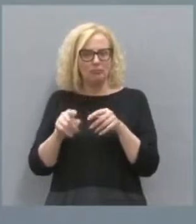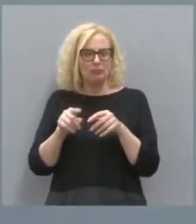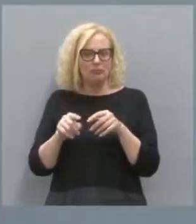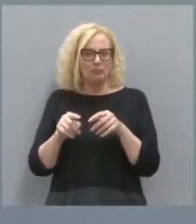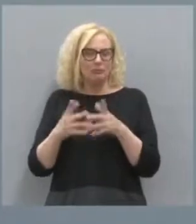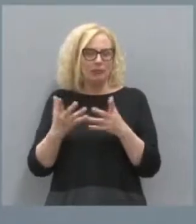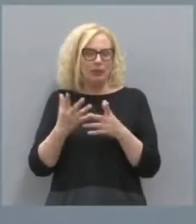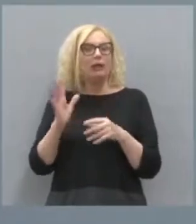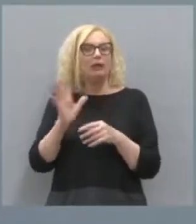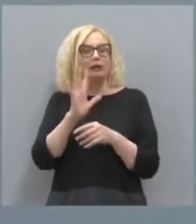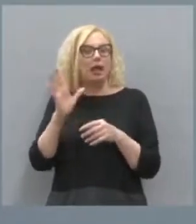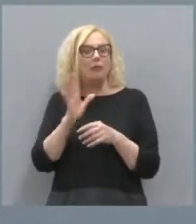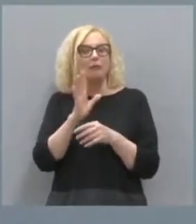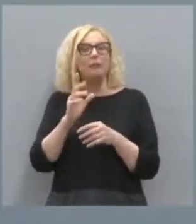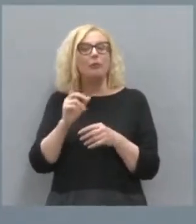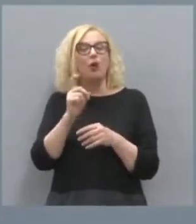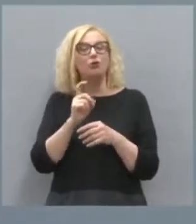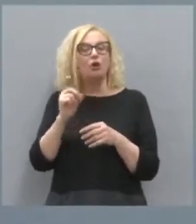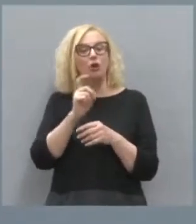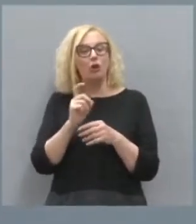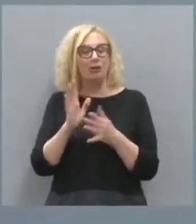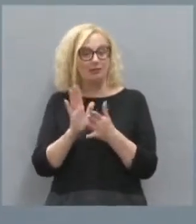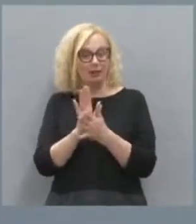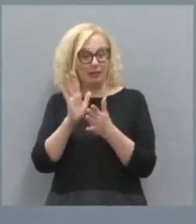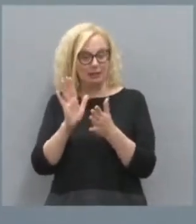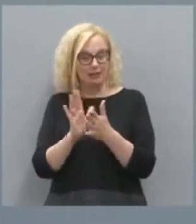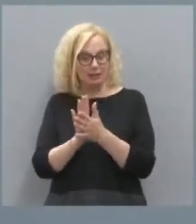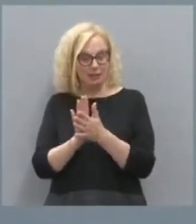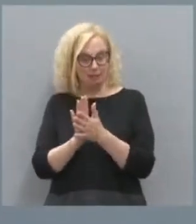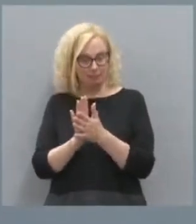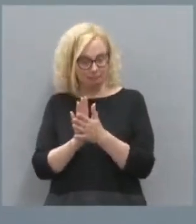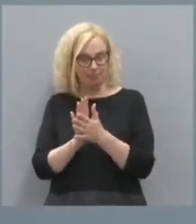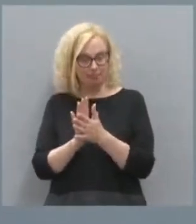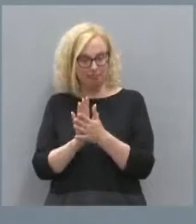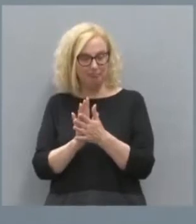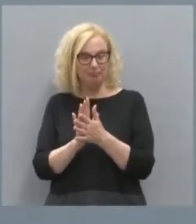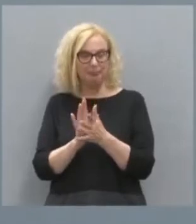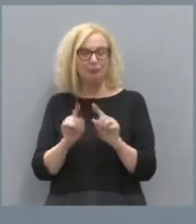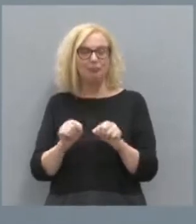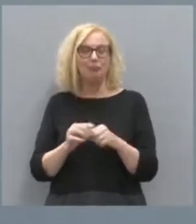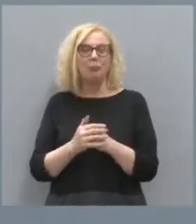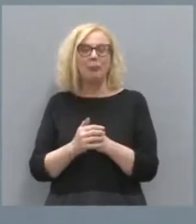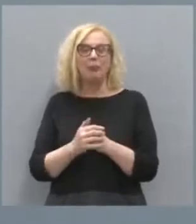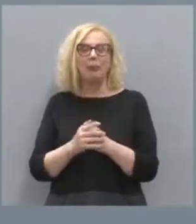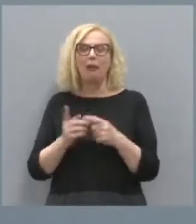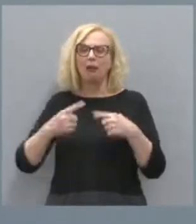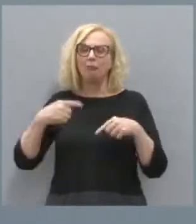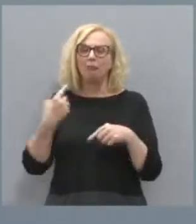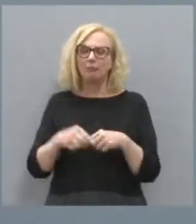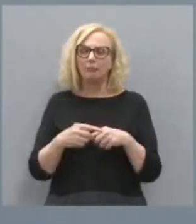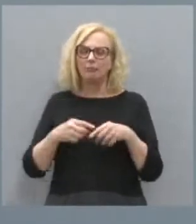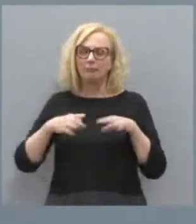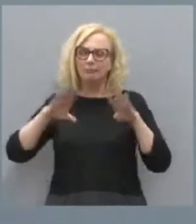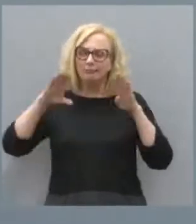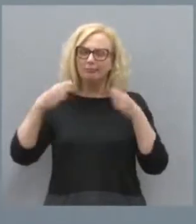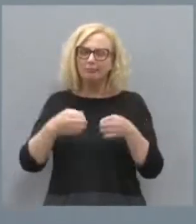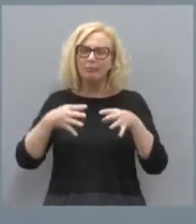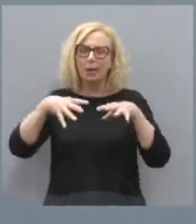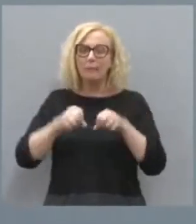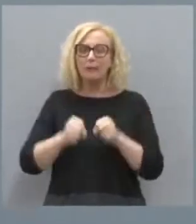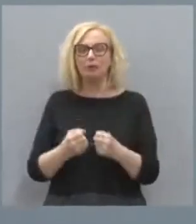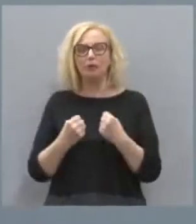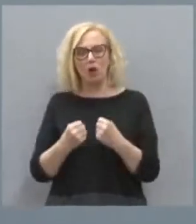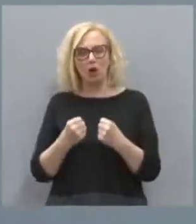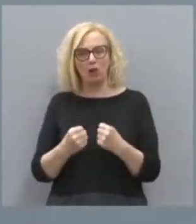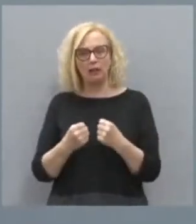festività sappiamo che è un impegno ulteriore che chiediamo ma lo facciamo proprio per mettere dare